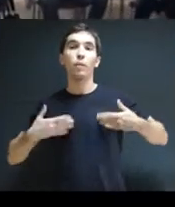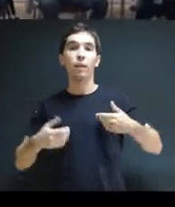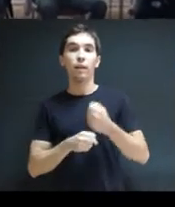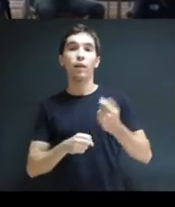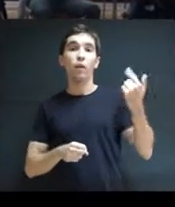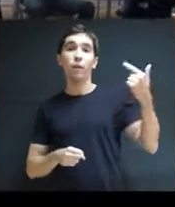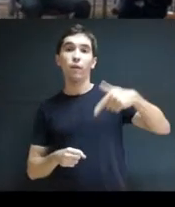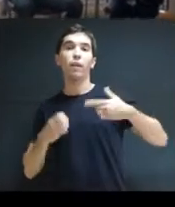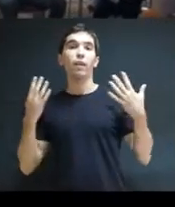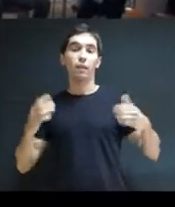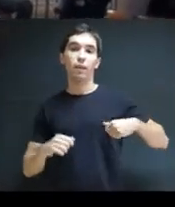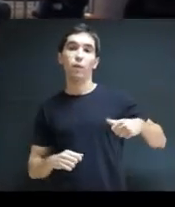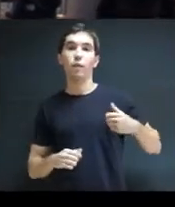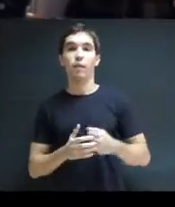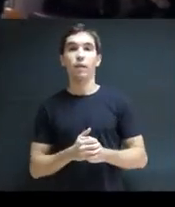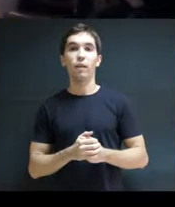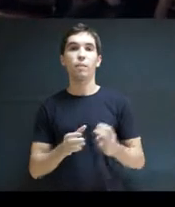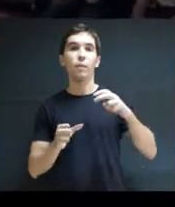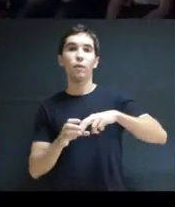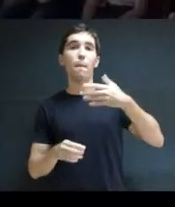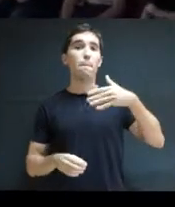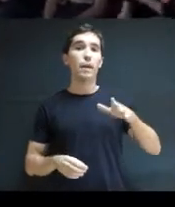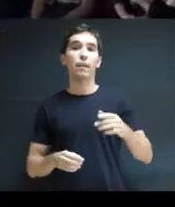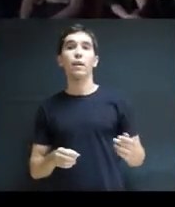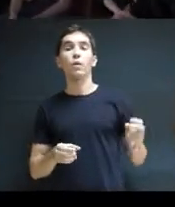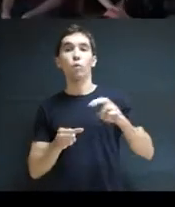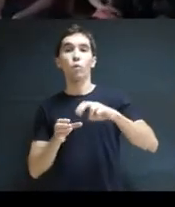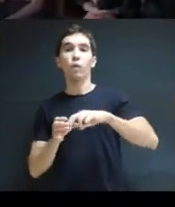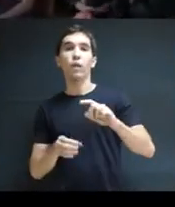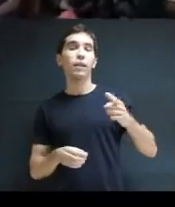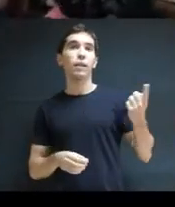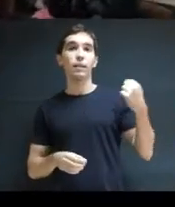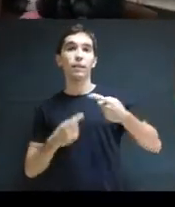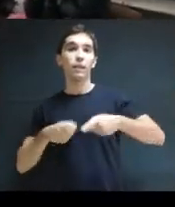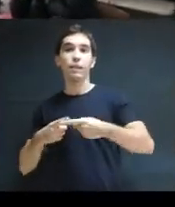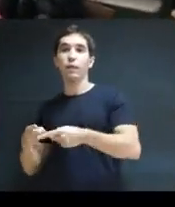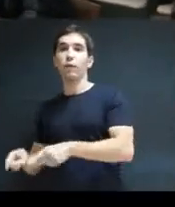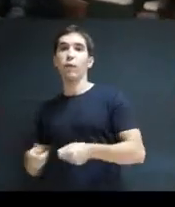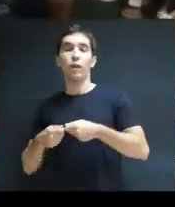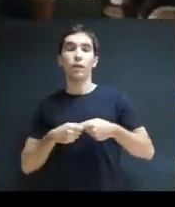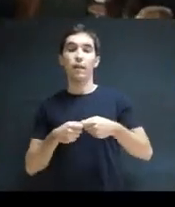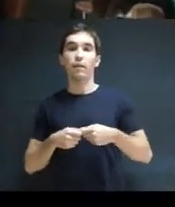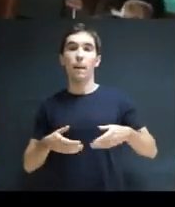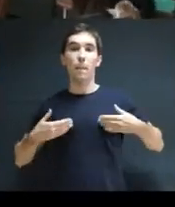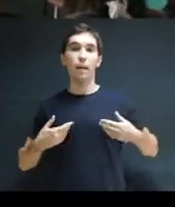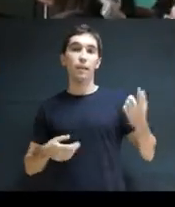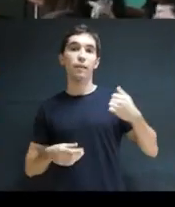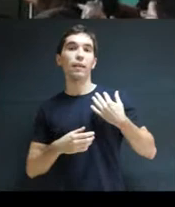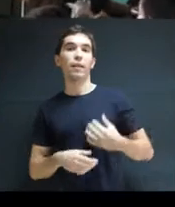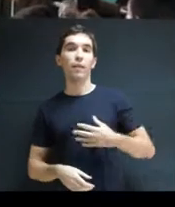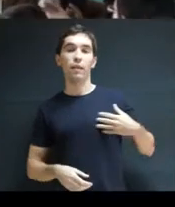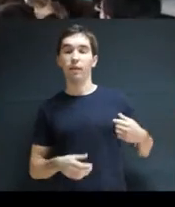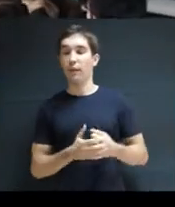od 2009. godine. Kolegiju je prisustvovalo 15 sudionika iz različitih organizacija mladih i za mlade iz cijele